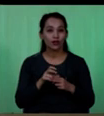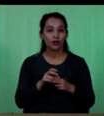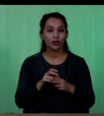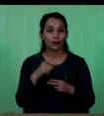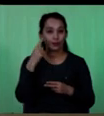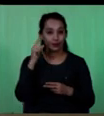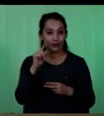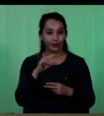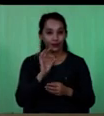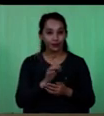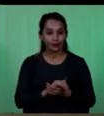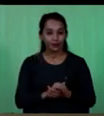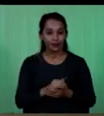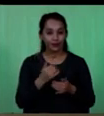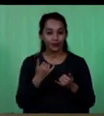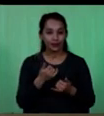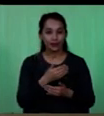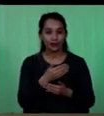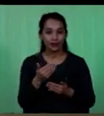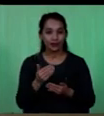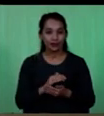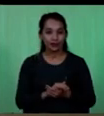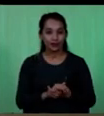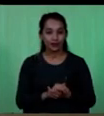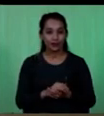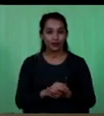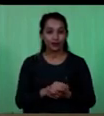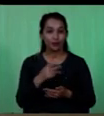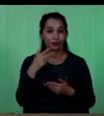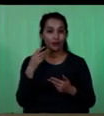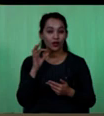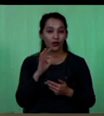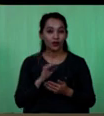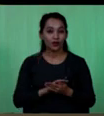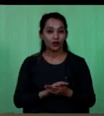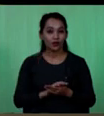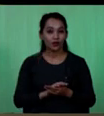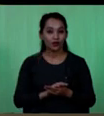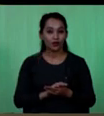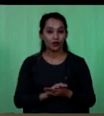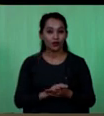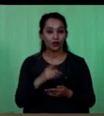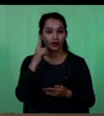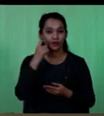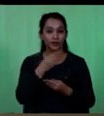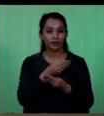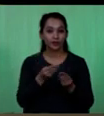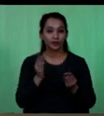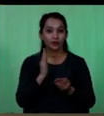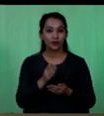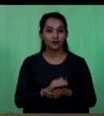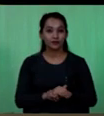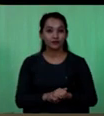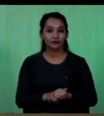taniysiz, to'g'rimi? Keling, hozir sizlarga mushuk haqida muhim ma'lumotlarni yetkazib olsam.